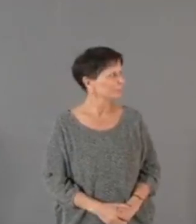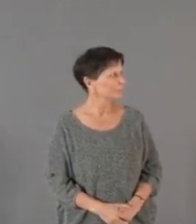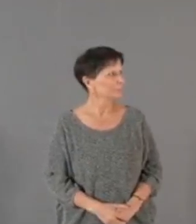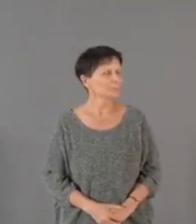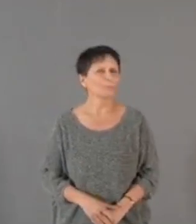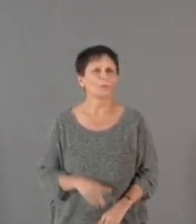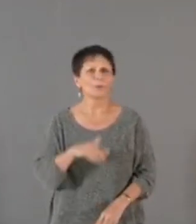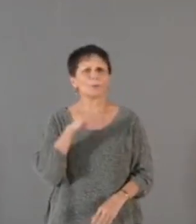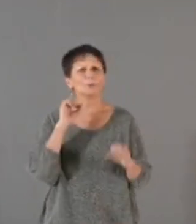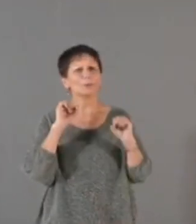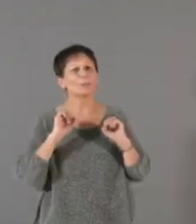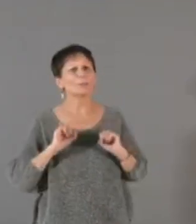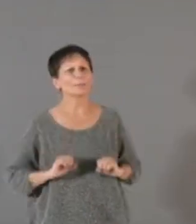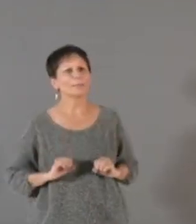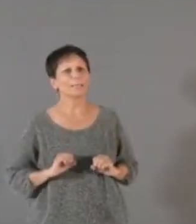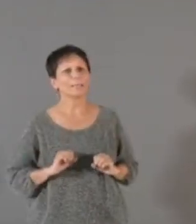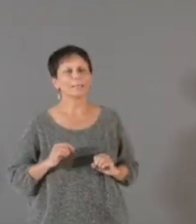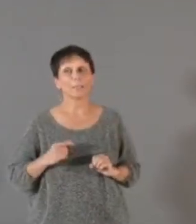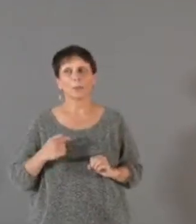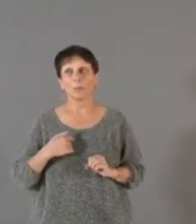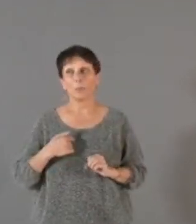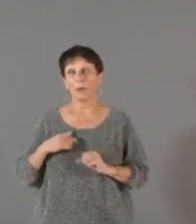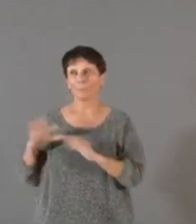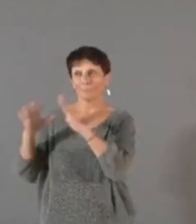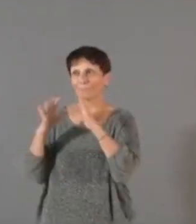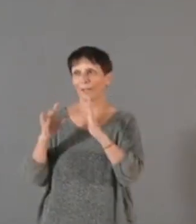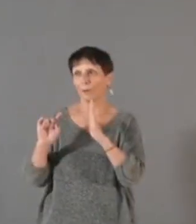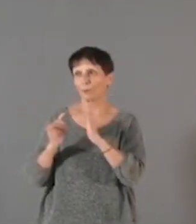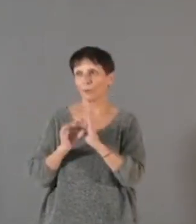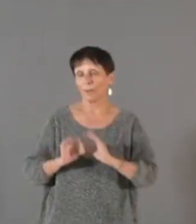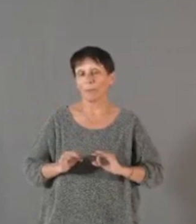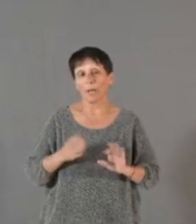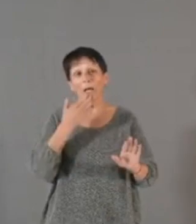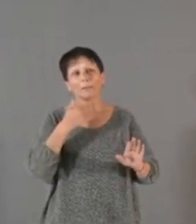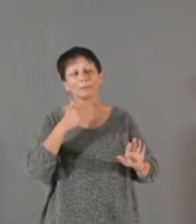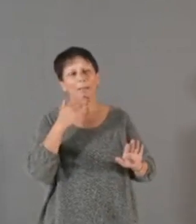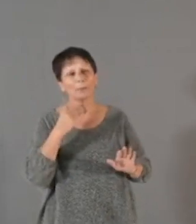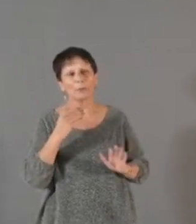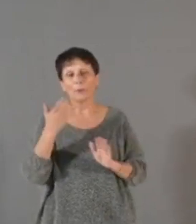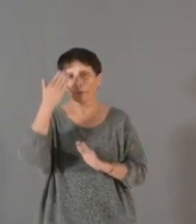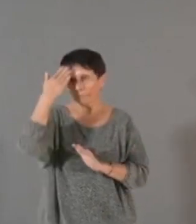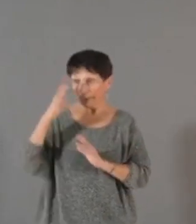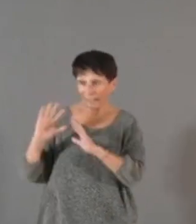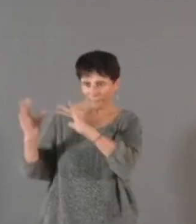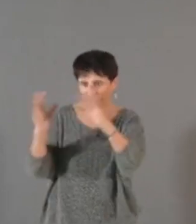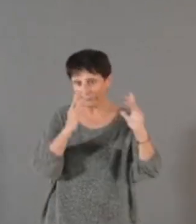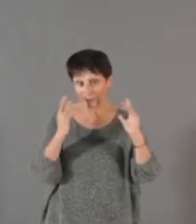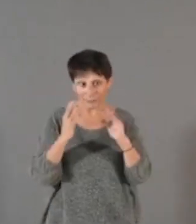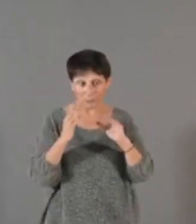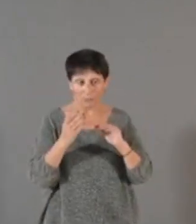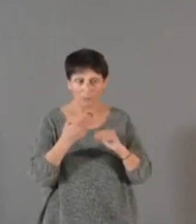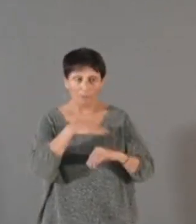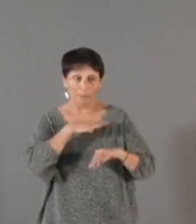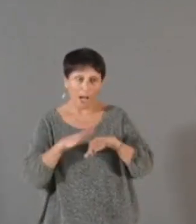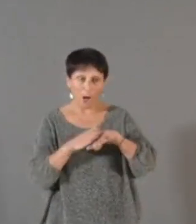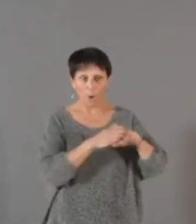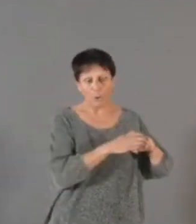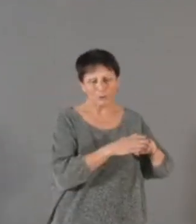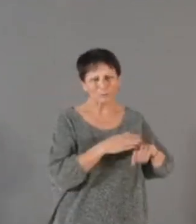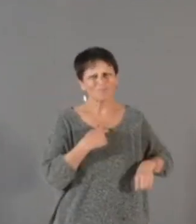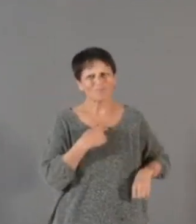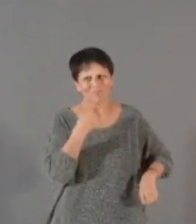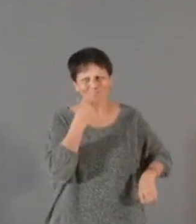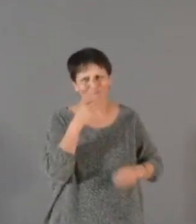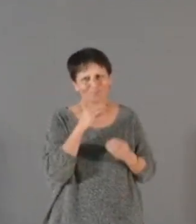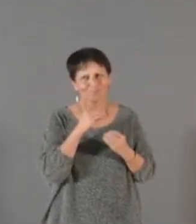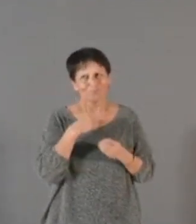Merci, monsieur le maire. Moi, je n'ai pas droit à des applaudissements. Tant mieux, le jour où je recevrai des applaudissements de la gauche, j'aurai du souci à